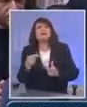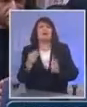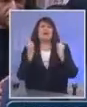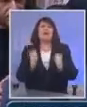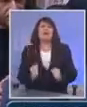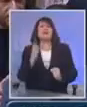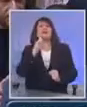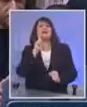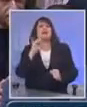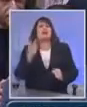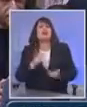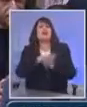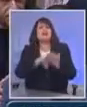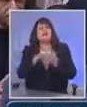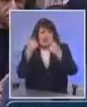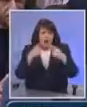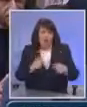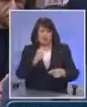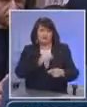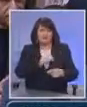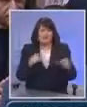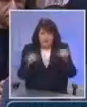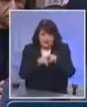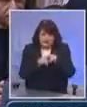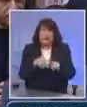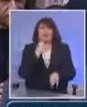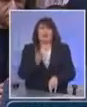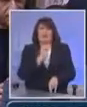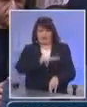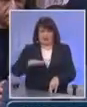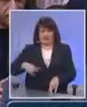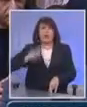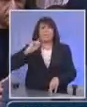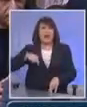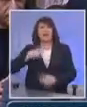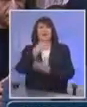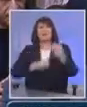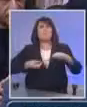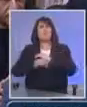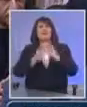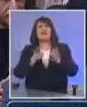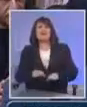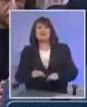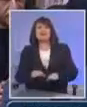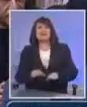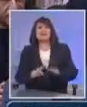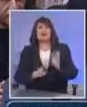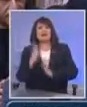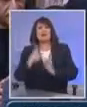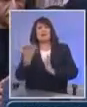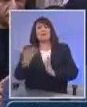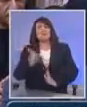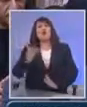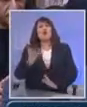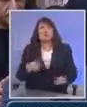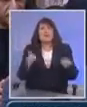της γυναίκας, τη θρησκεία. Πώς μπορεί ένα παιδί των λεγόμενων παρατύπων μεταναστών 13 και 15 ετών